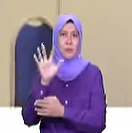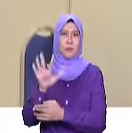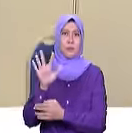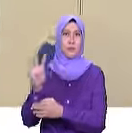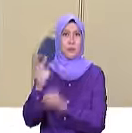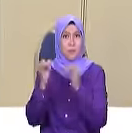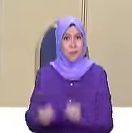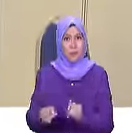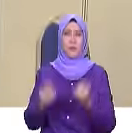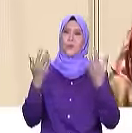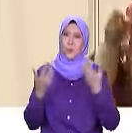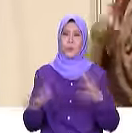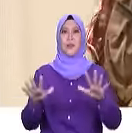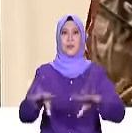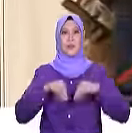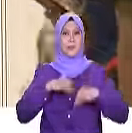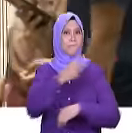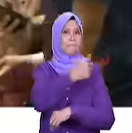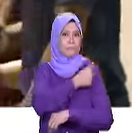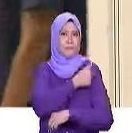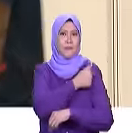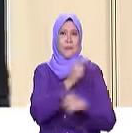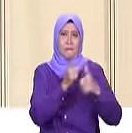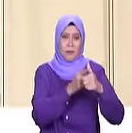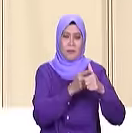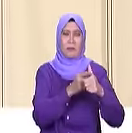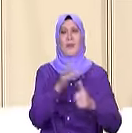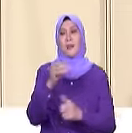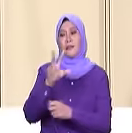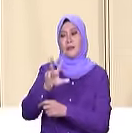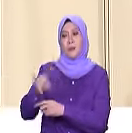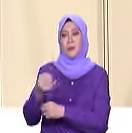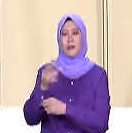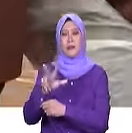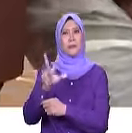6,999,554 individu sudah menerima dos pertama vaksin, manakala